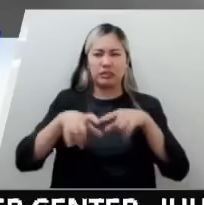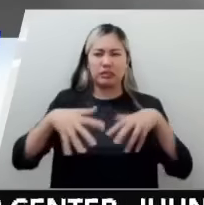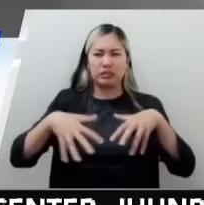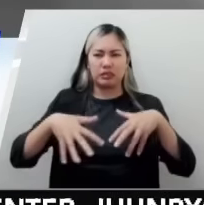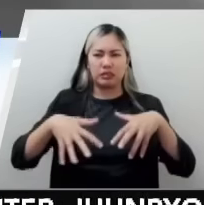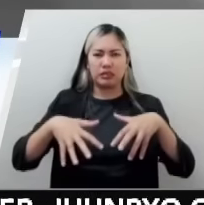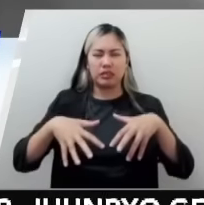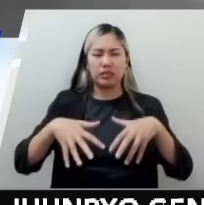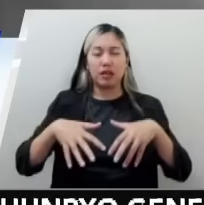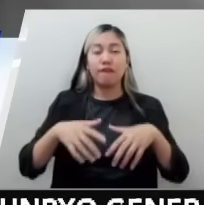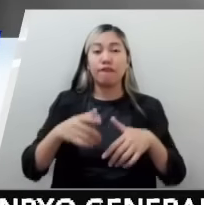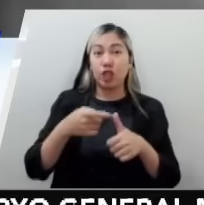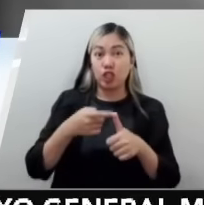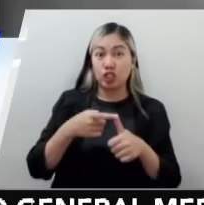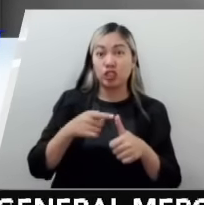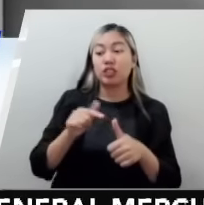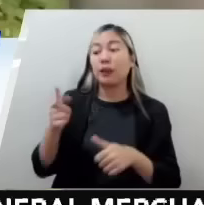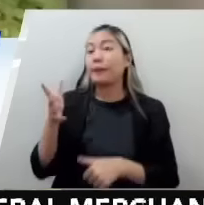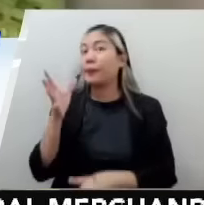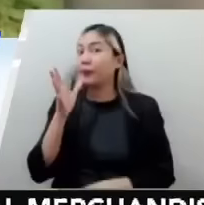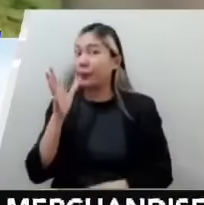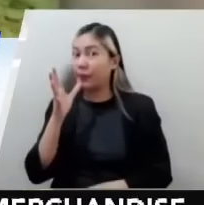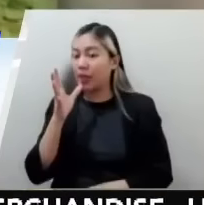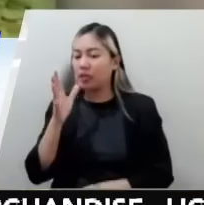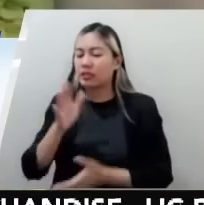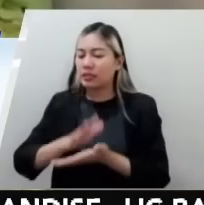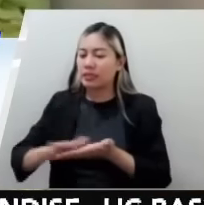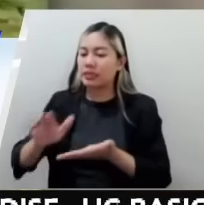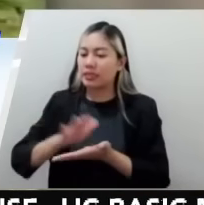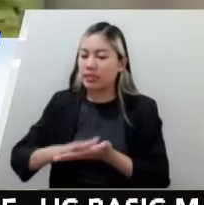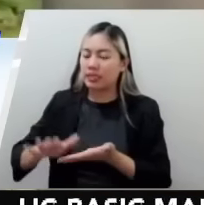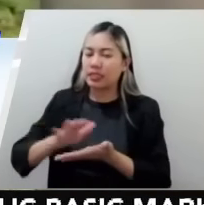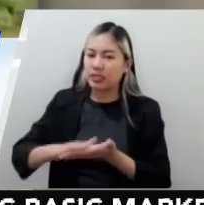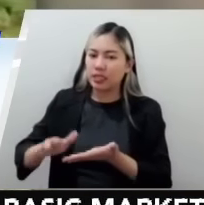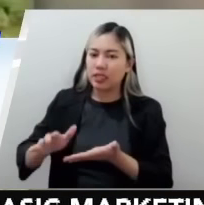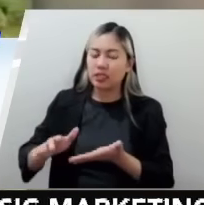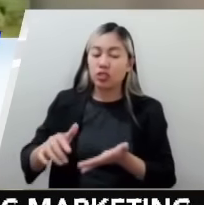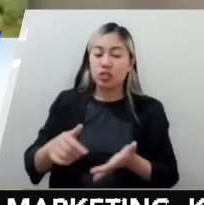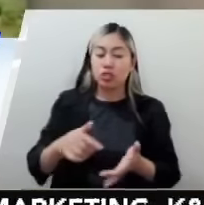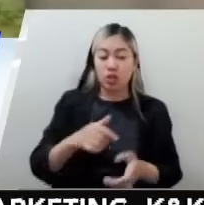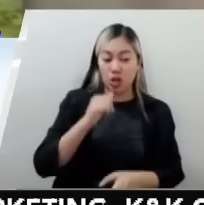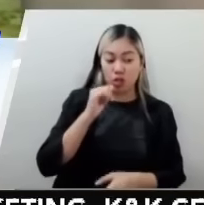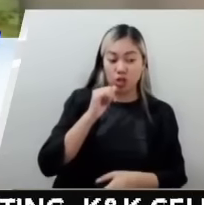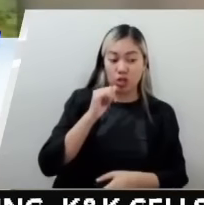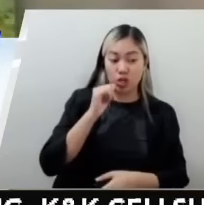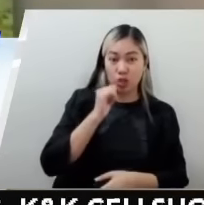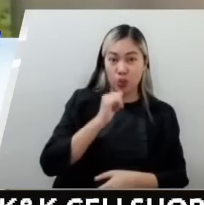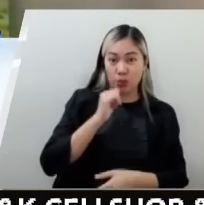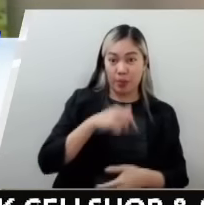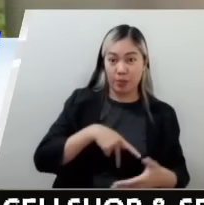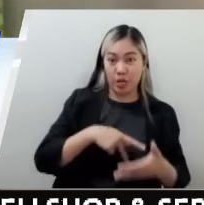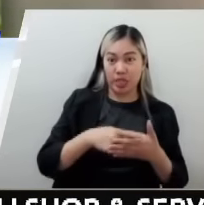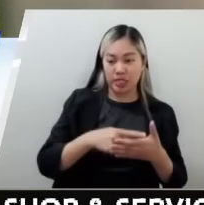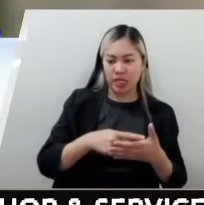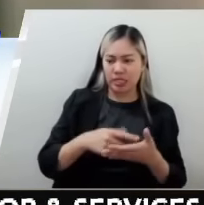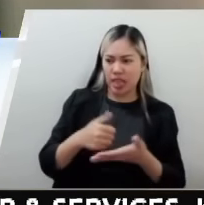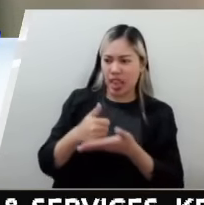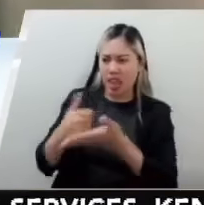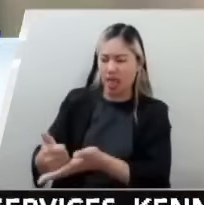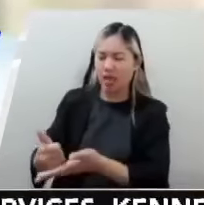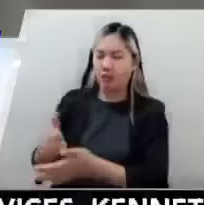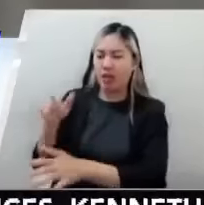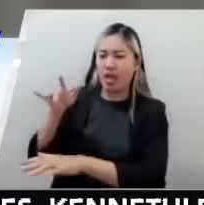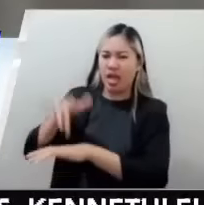nagwawalis sa paligid ng isang water pump tinulungan siya ng anak na buntis pero nakuryente rin siya dinala sa ospital ang